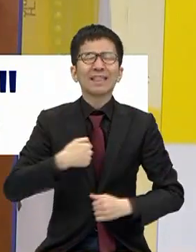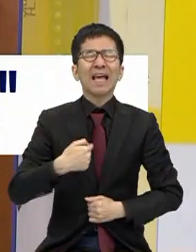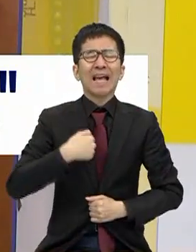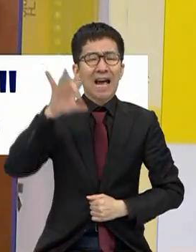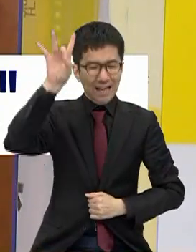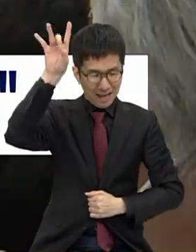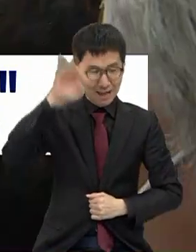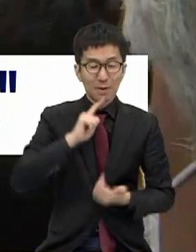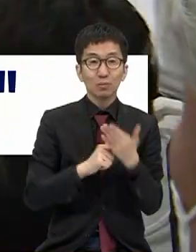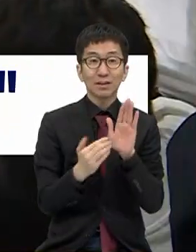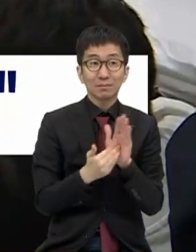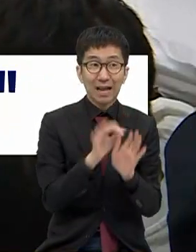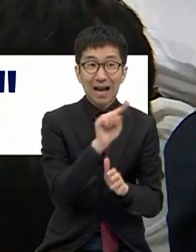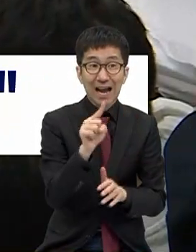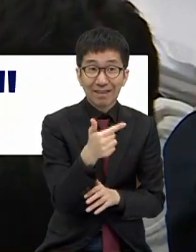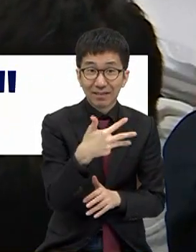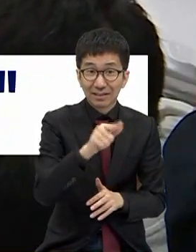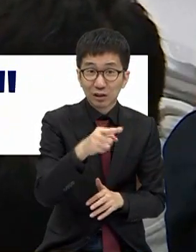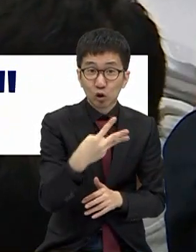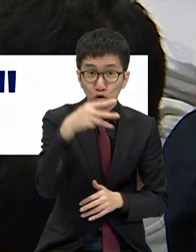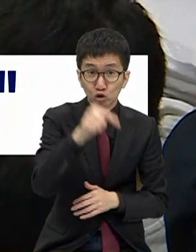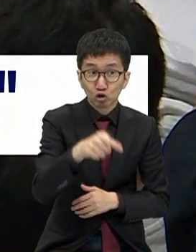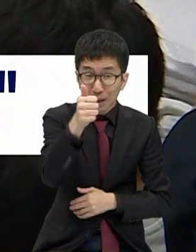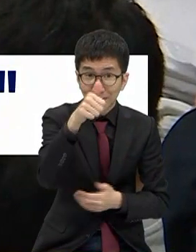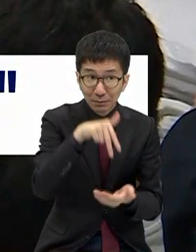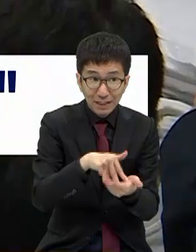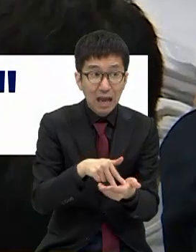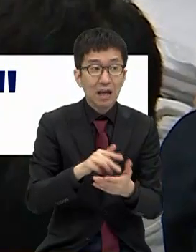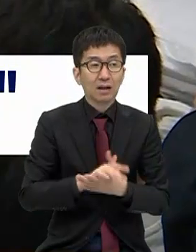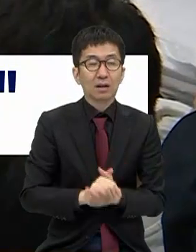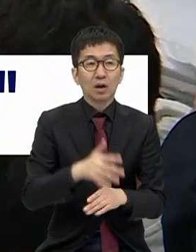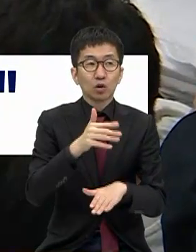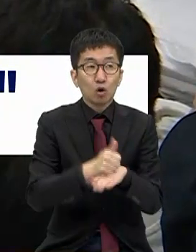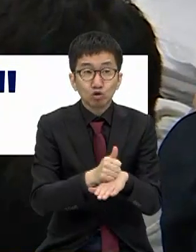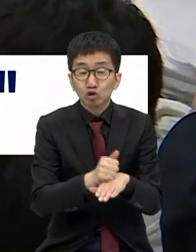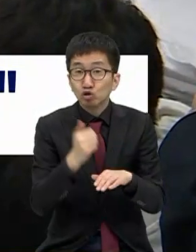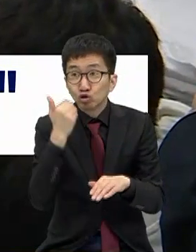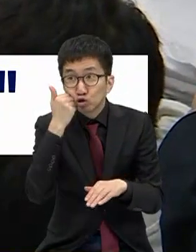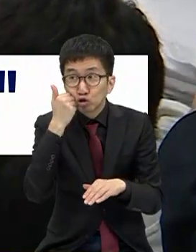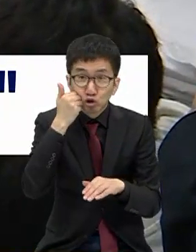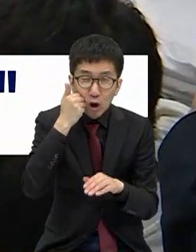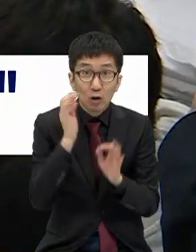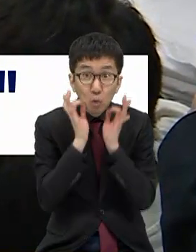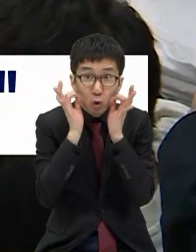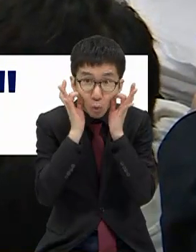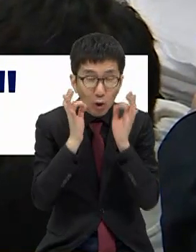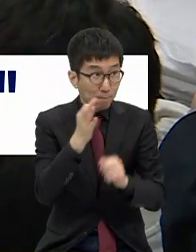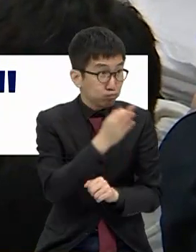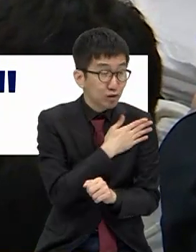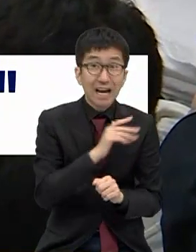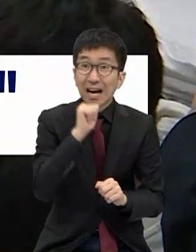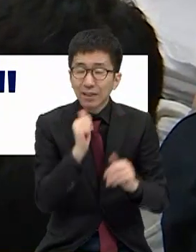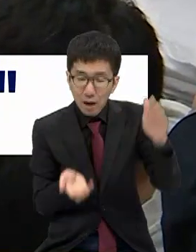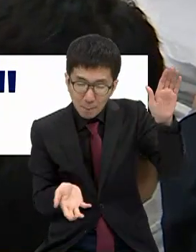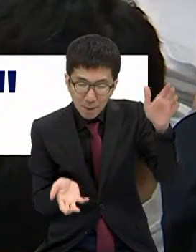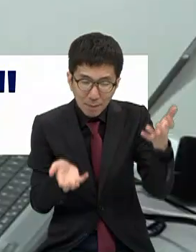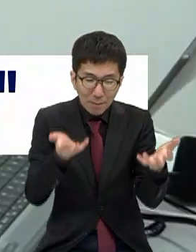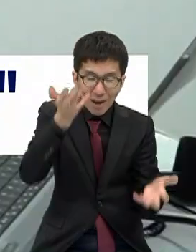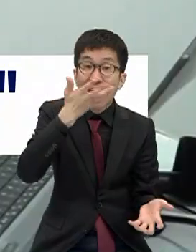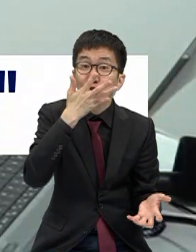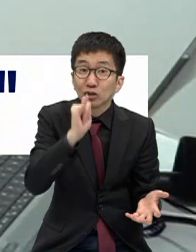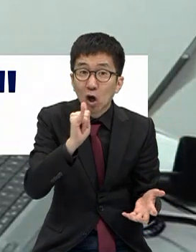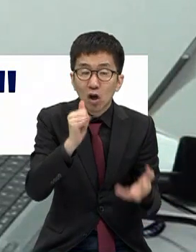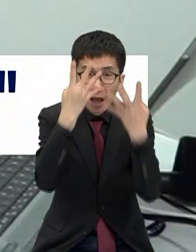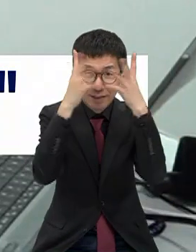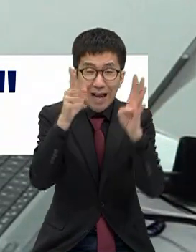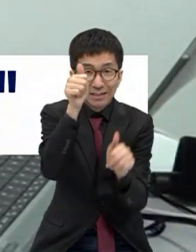폈습니다. 안철수 국민의당 후보는 노력에 따라 계층 이동이 활발한 나라를 만들겠다며 대입 수시 전형 폐지 등을